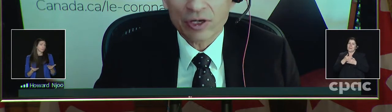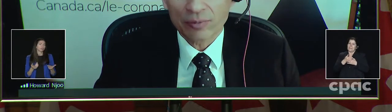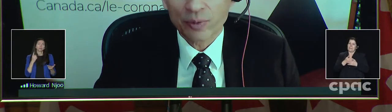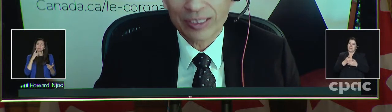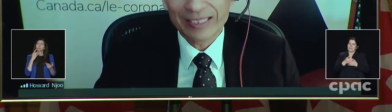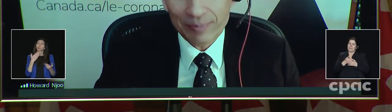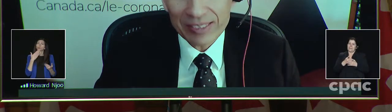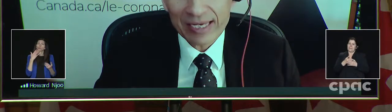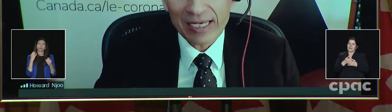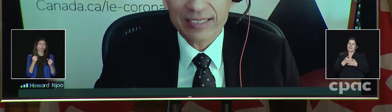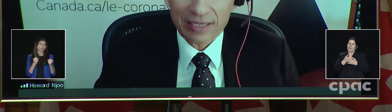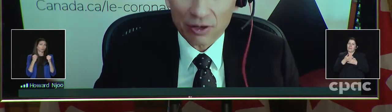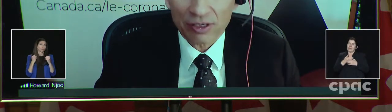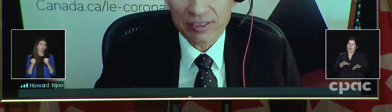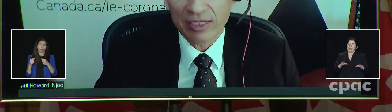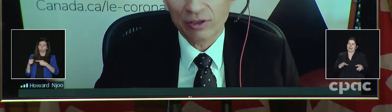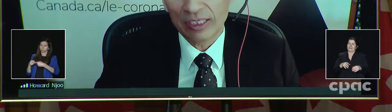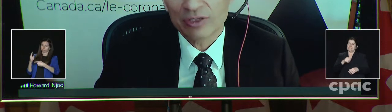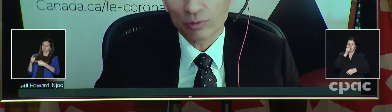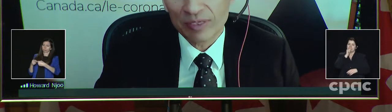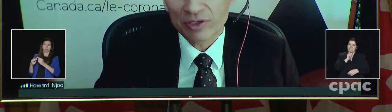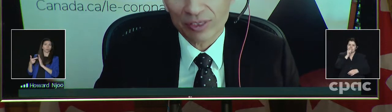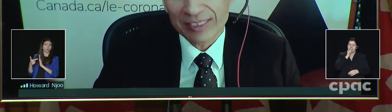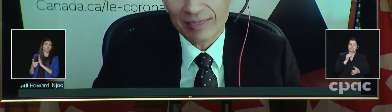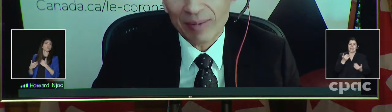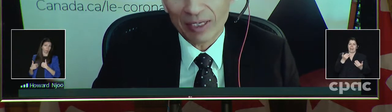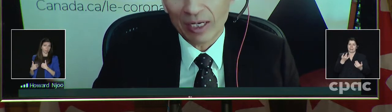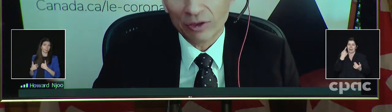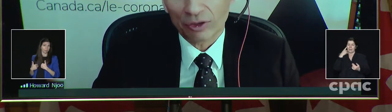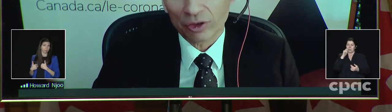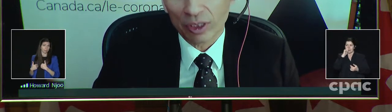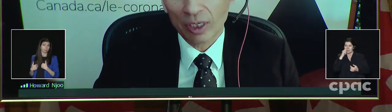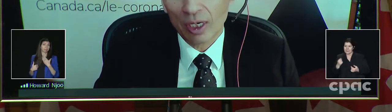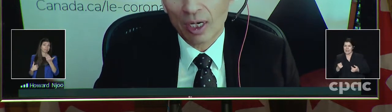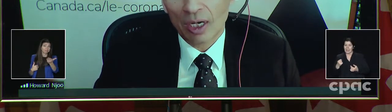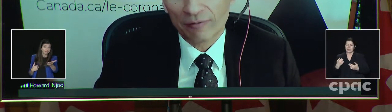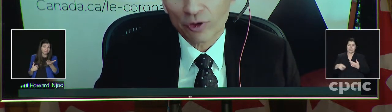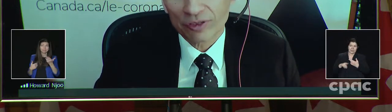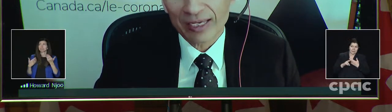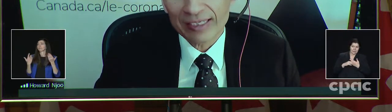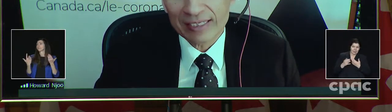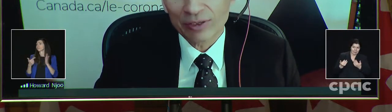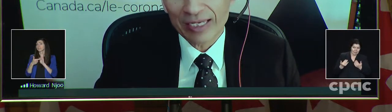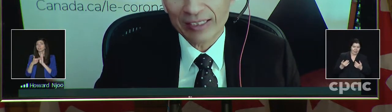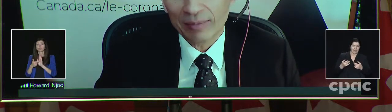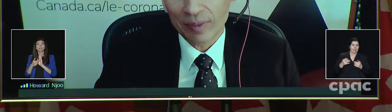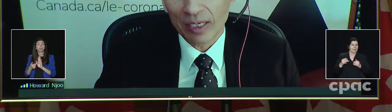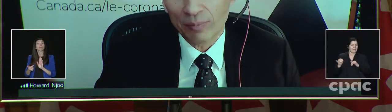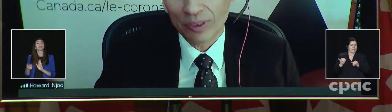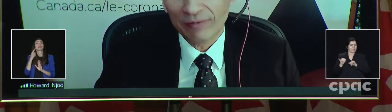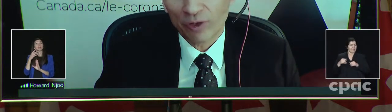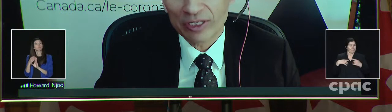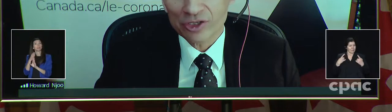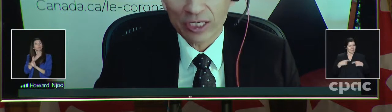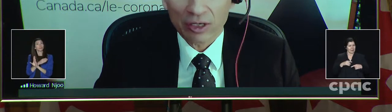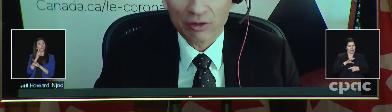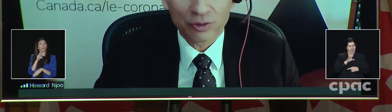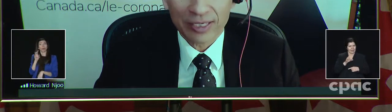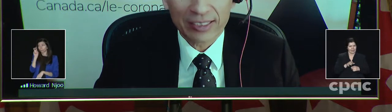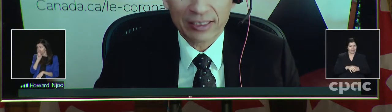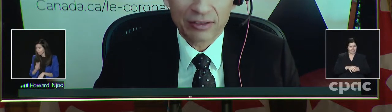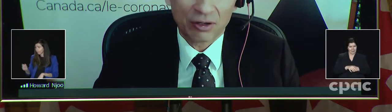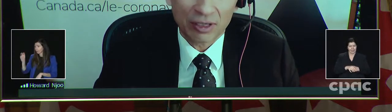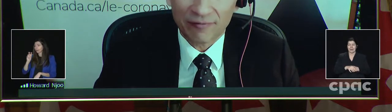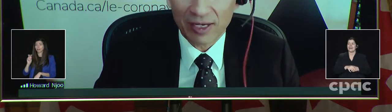les attentes pour le dépistage, la quarantaine, les autres mesures ici, même à notre frontière ici au Canada pour les voyageurs qui